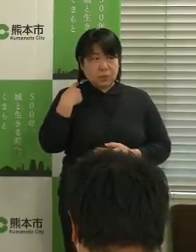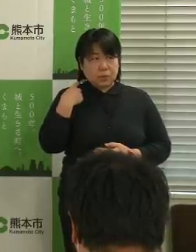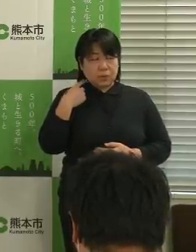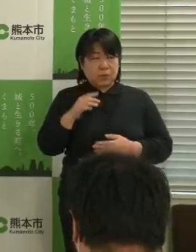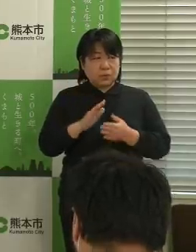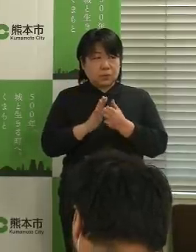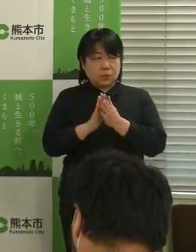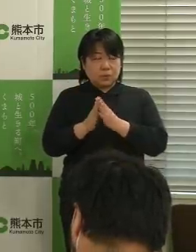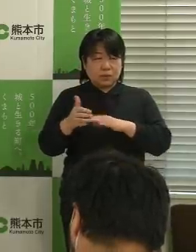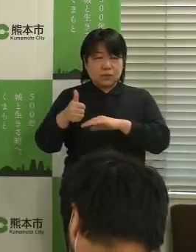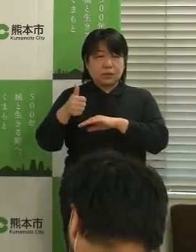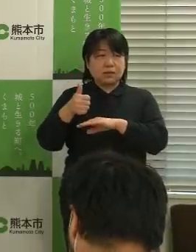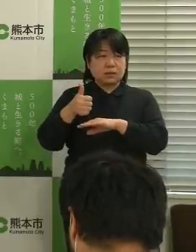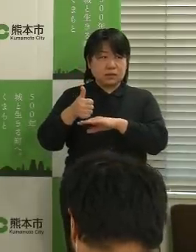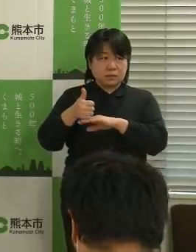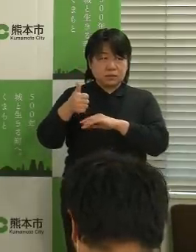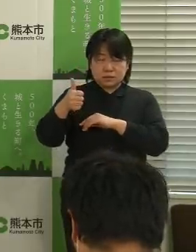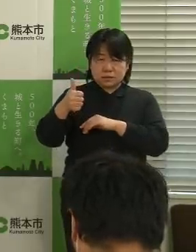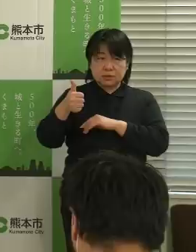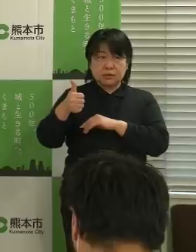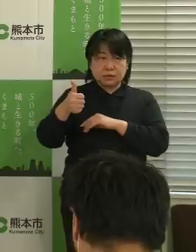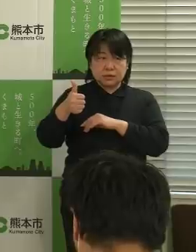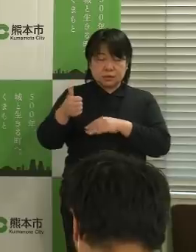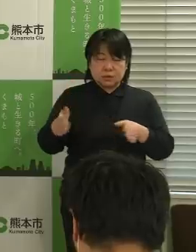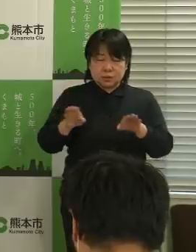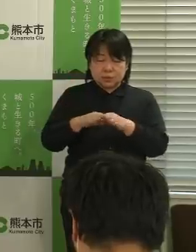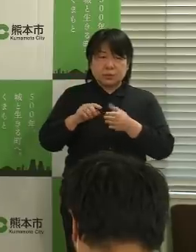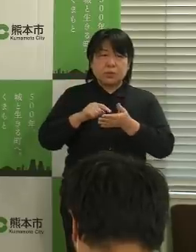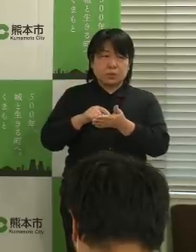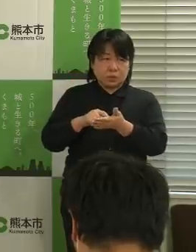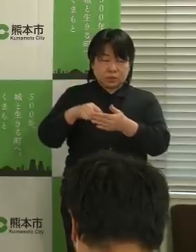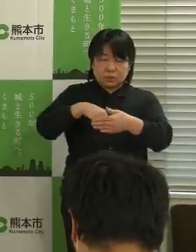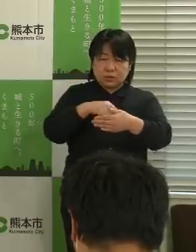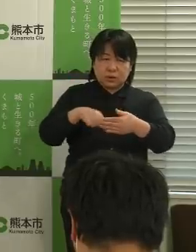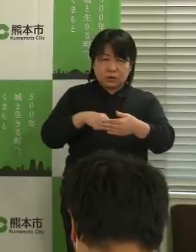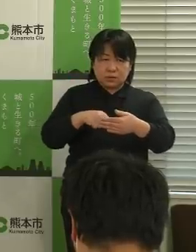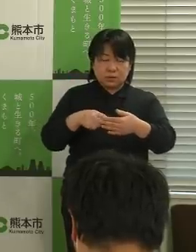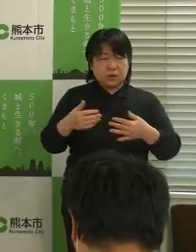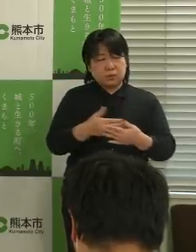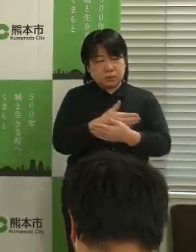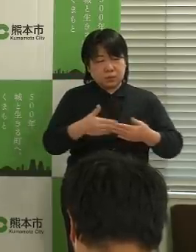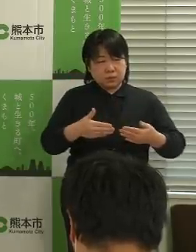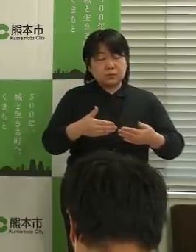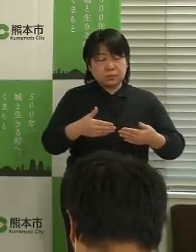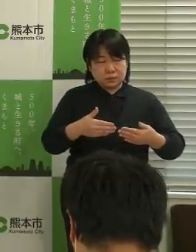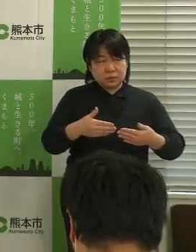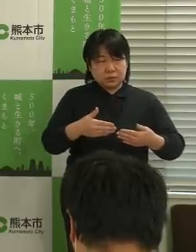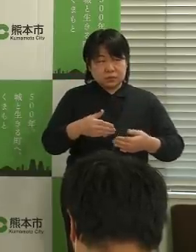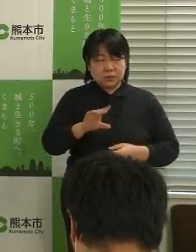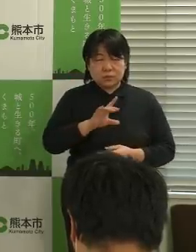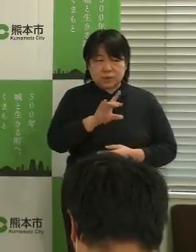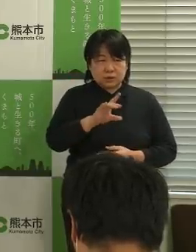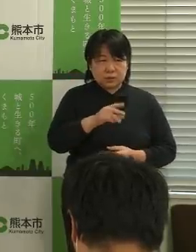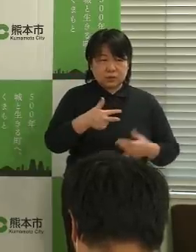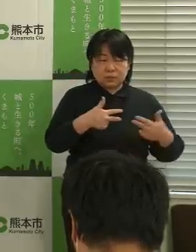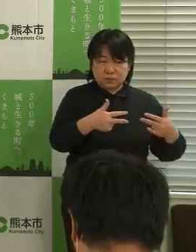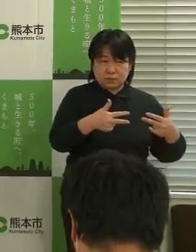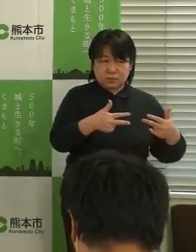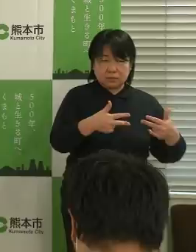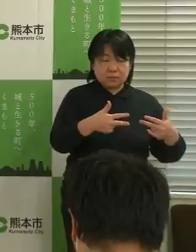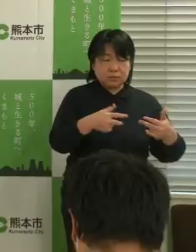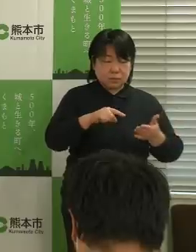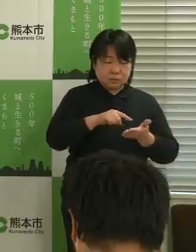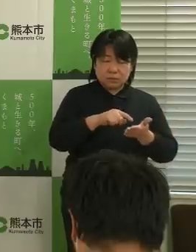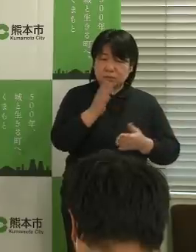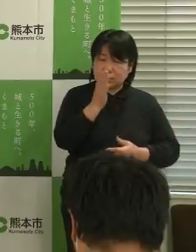請の中には交通機関というのは除外されています、はい、でそういう中で何か主張としてタクシーの運転手さんだけじ